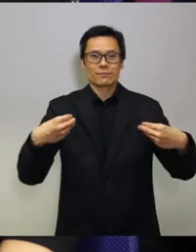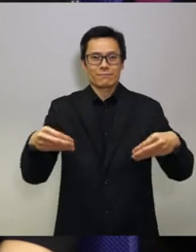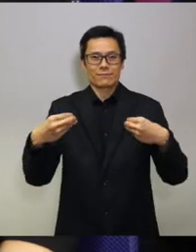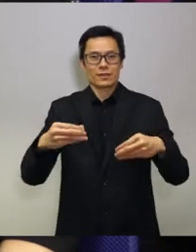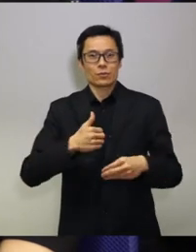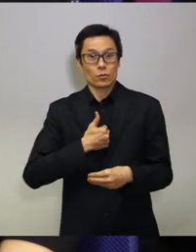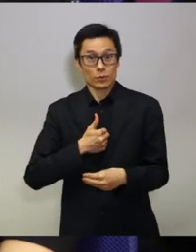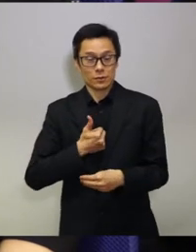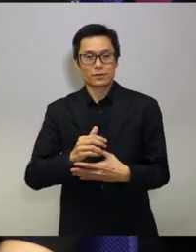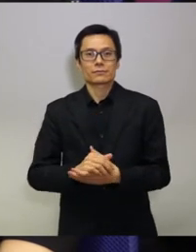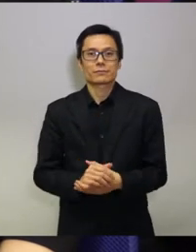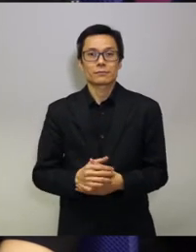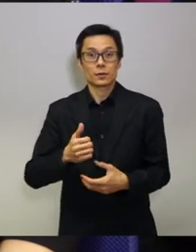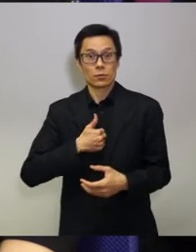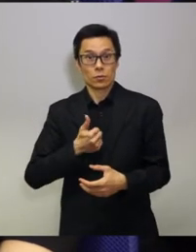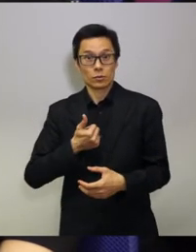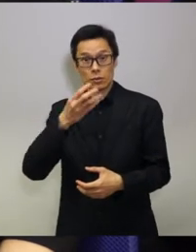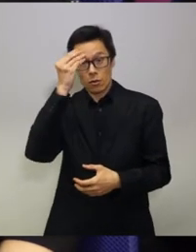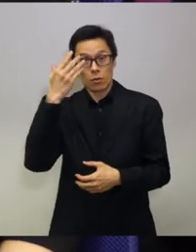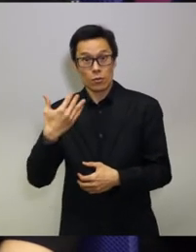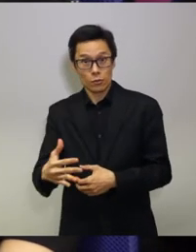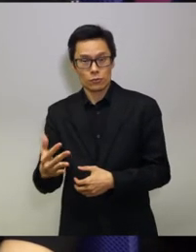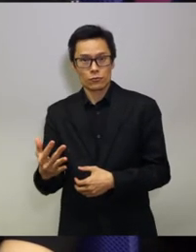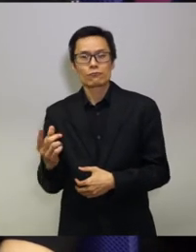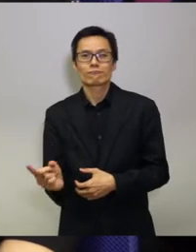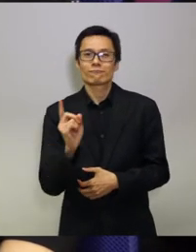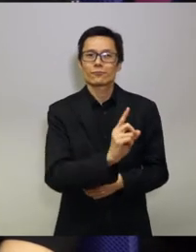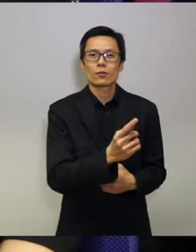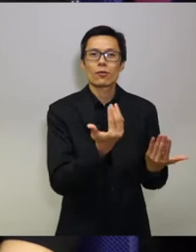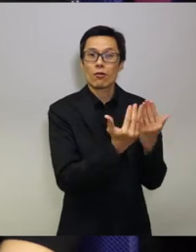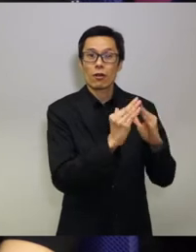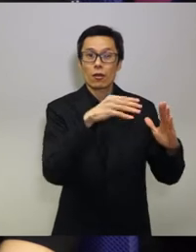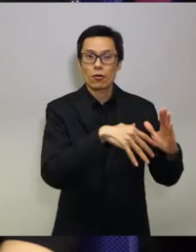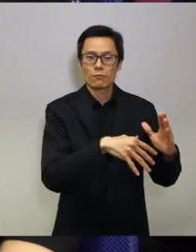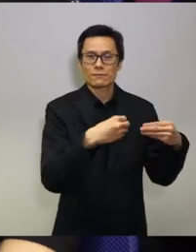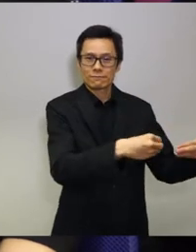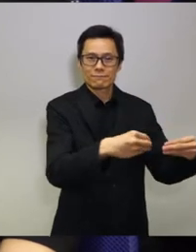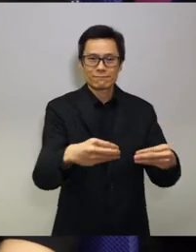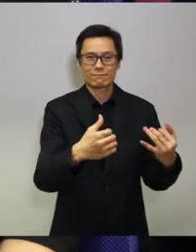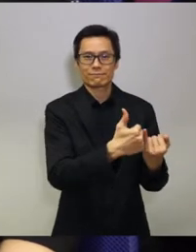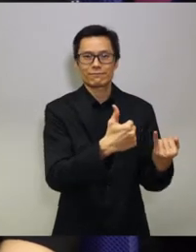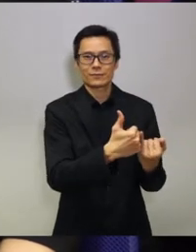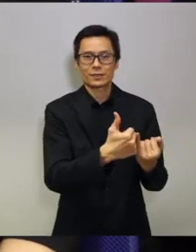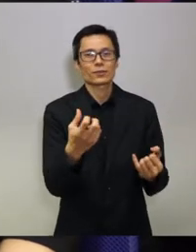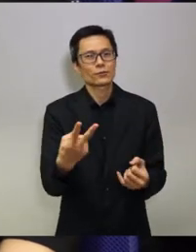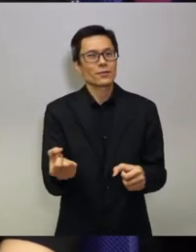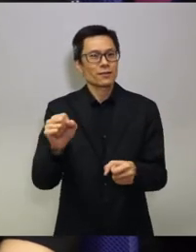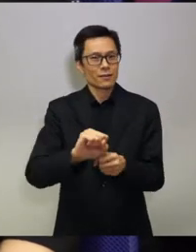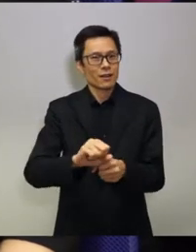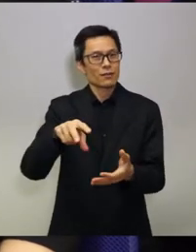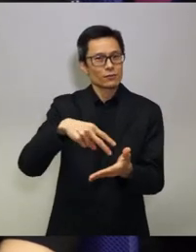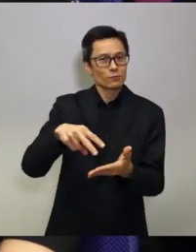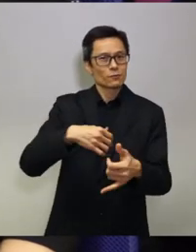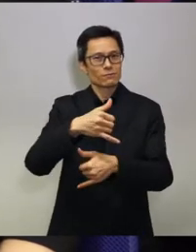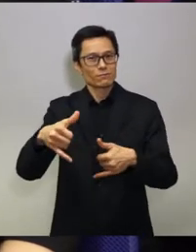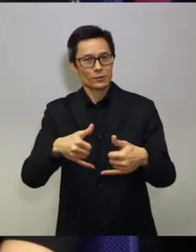時去教授俾老師，而老師咧就會翻去佢哋任教嘅學校裡面教翻佢哋嘅學生，再加插一啲